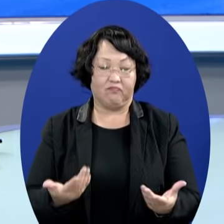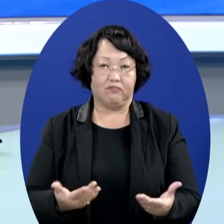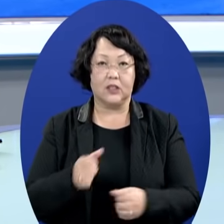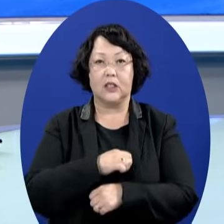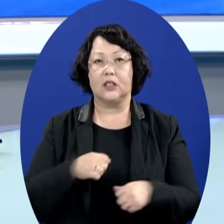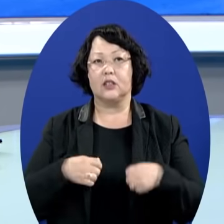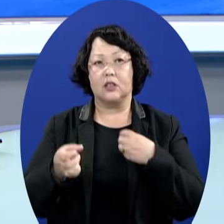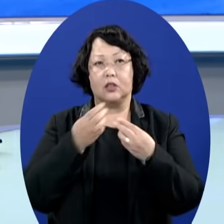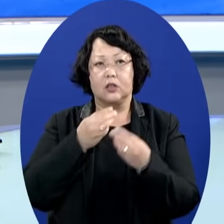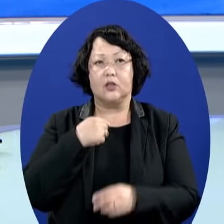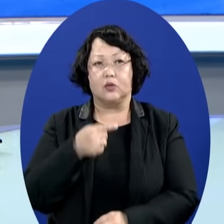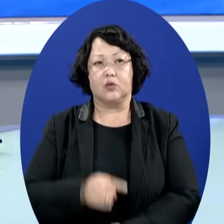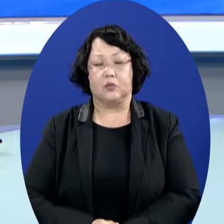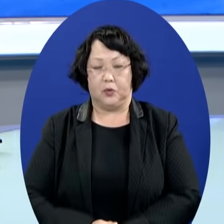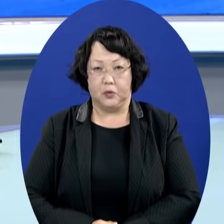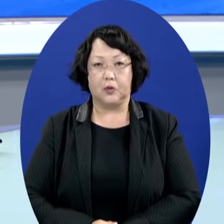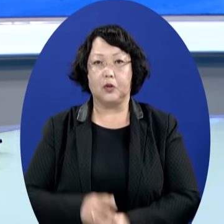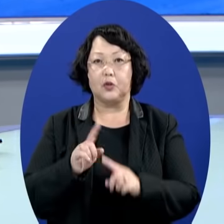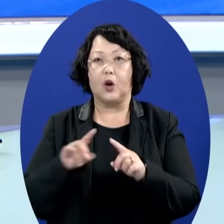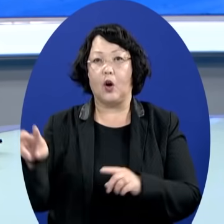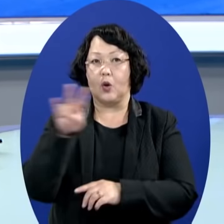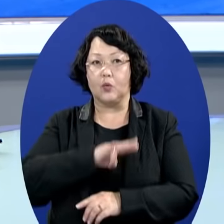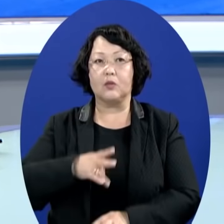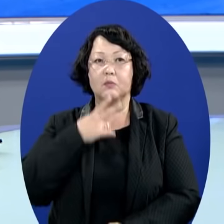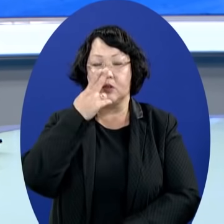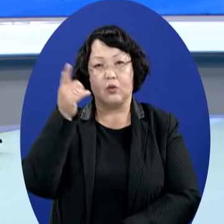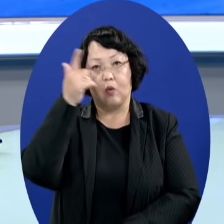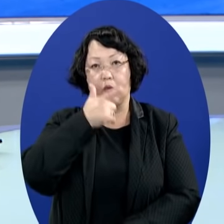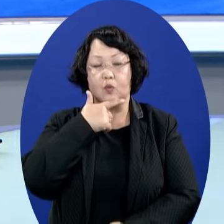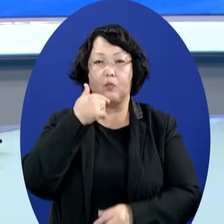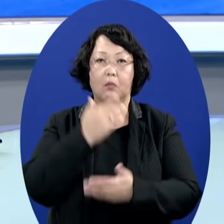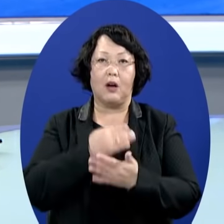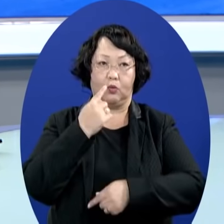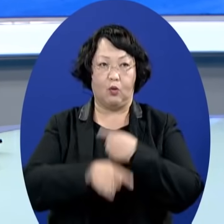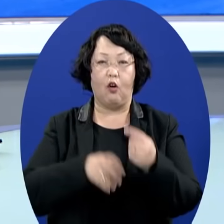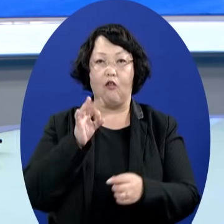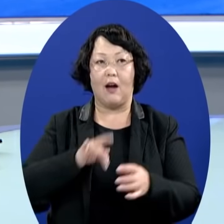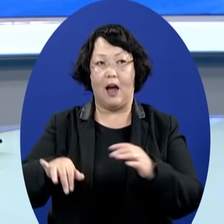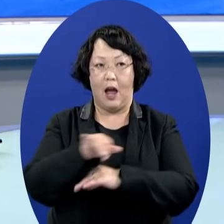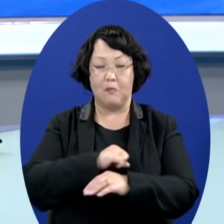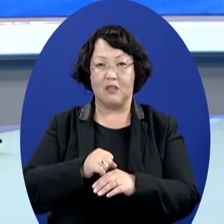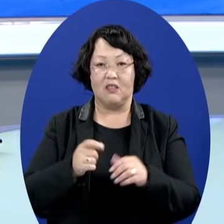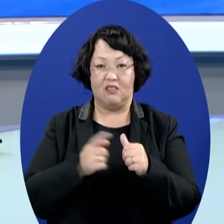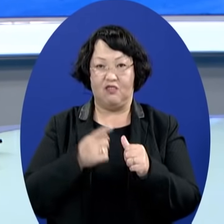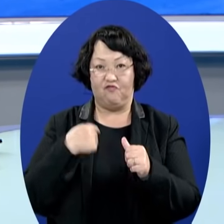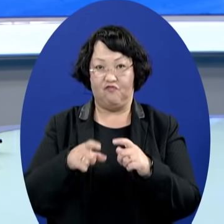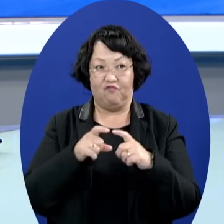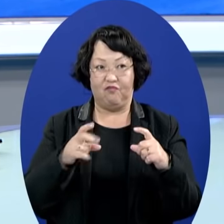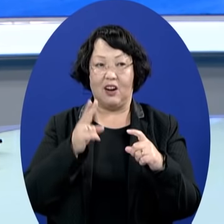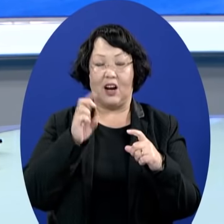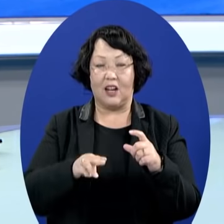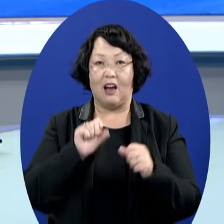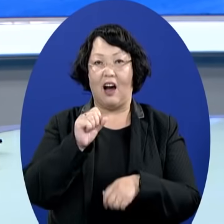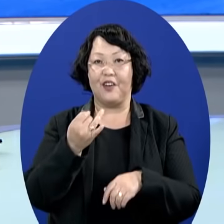Манай орон нутгийн дэх сурвалжлагч нар мөн шатхууны хомсдлын талаар мэдээлүүлсээр байна. Тухайлбал, Орхон аймагт станцууд өөрийн нэрийн картаар АИ-92 шатхуун болгож